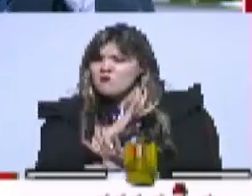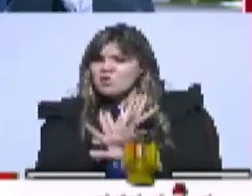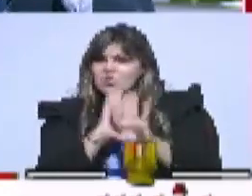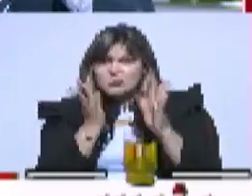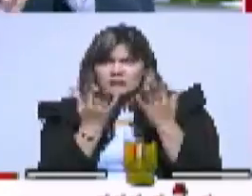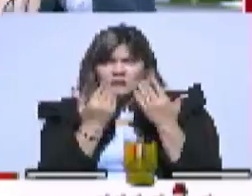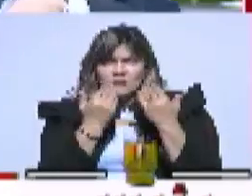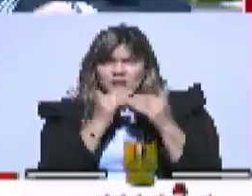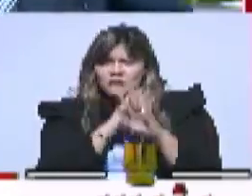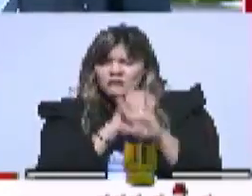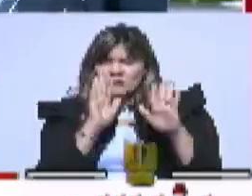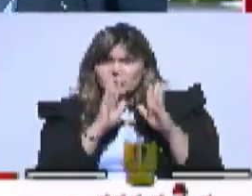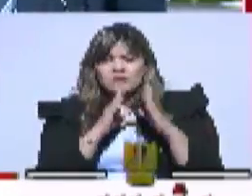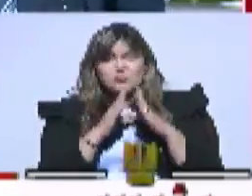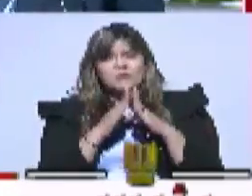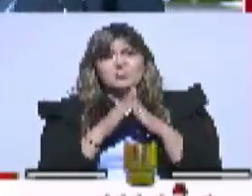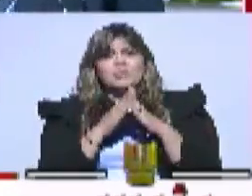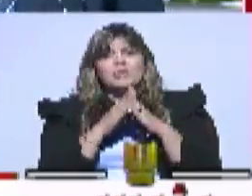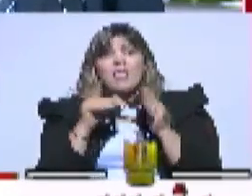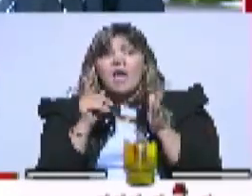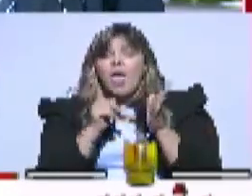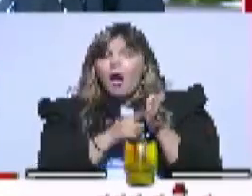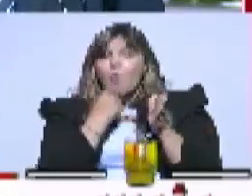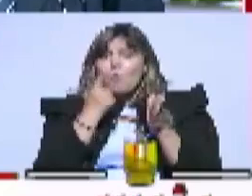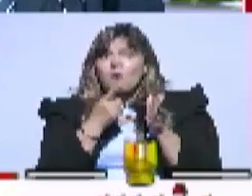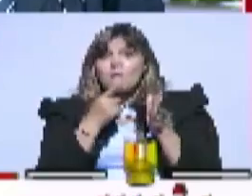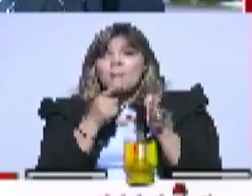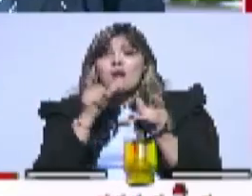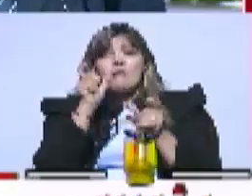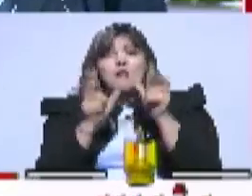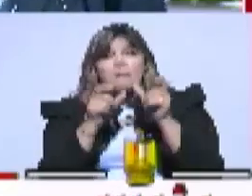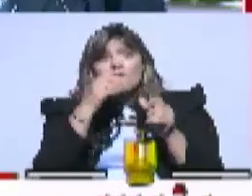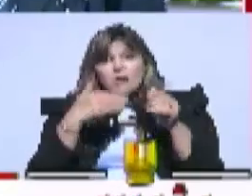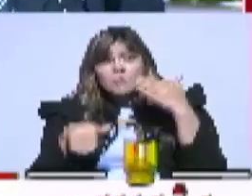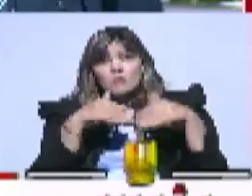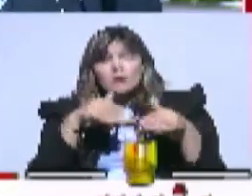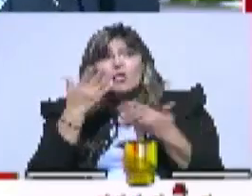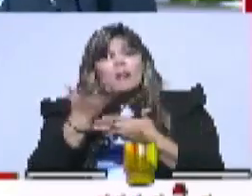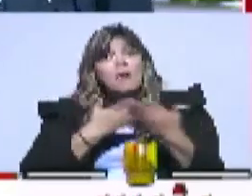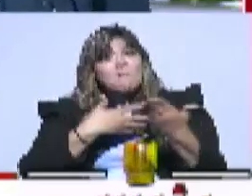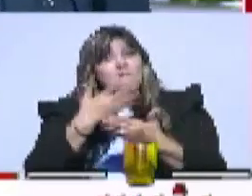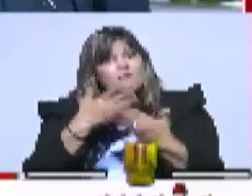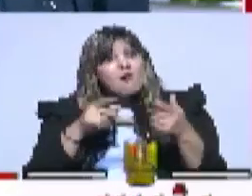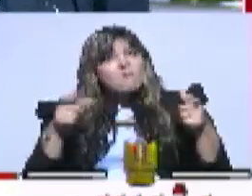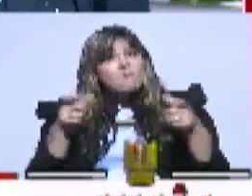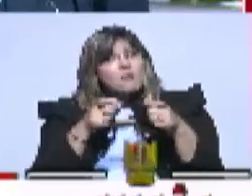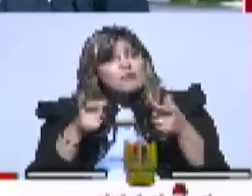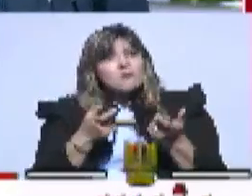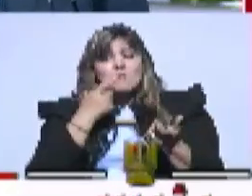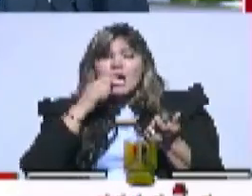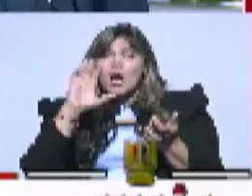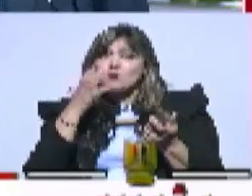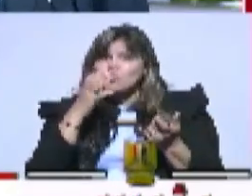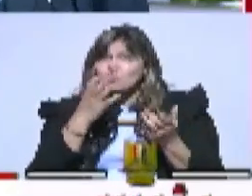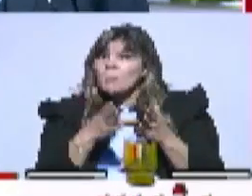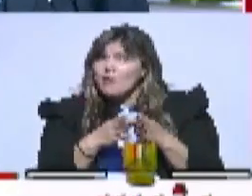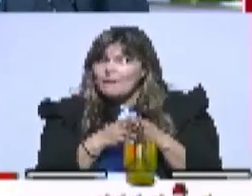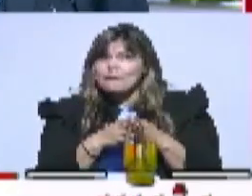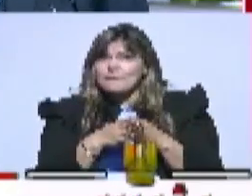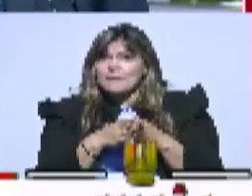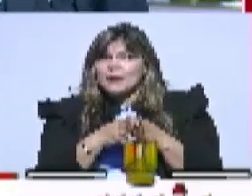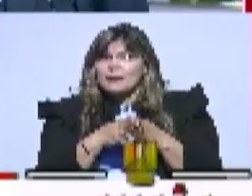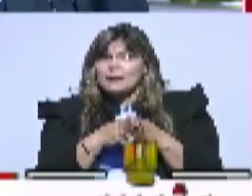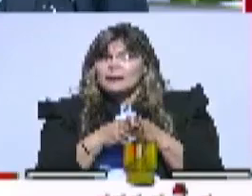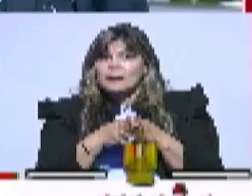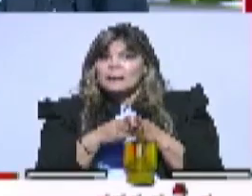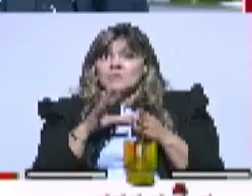وشفنا اول مره نشوف انه هذه الفئات ليها ادوار فعاله في المجتمع. لا، وانت الشباب مثلا